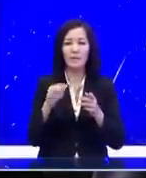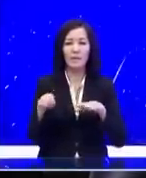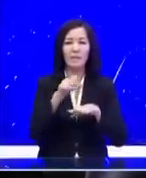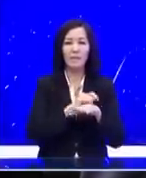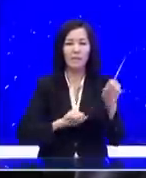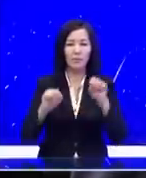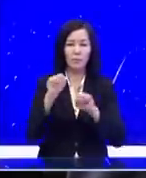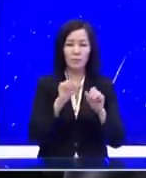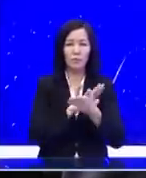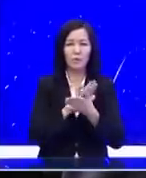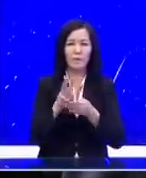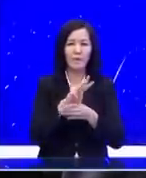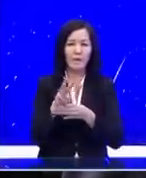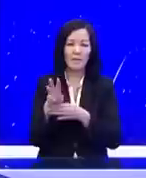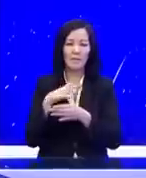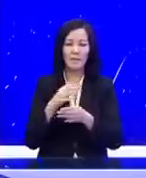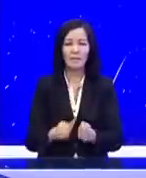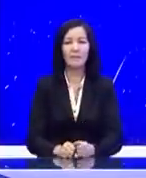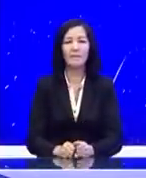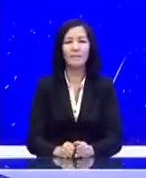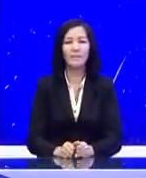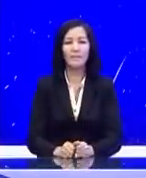дезинфекция шаралары өткізілді.